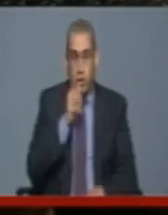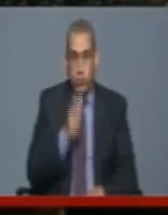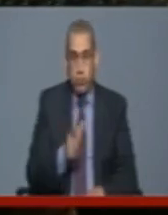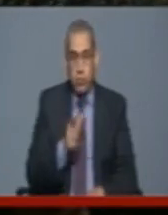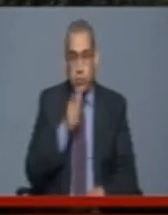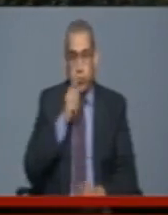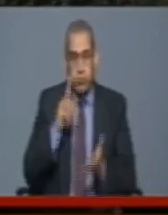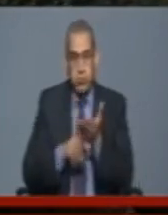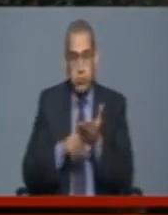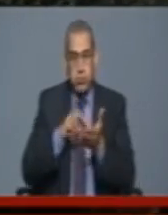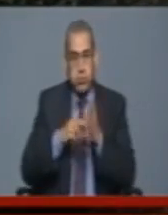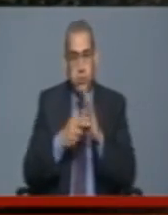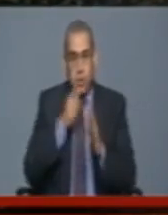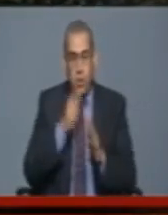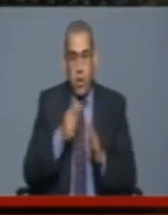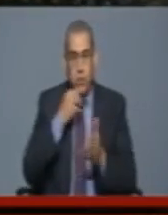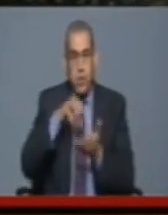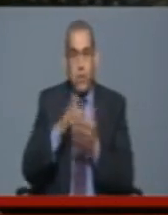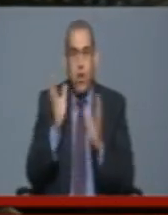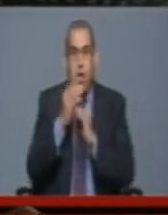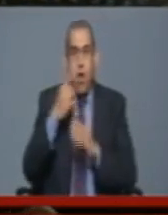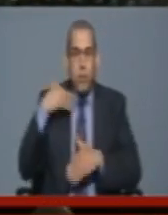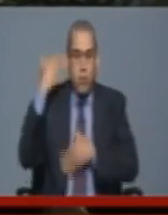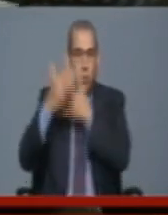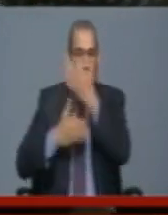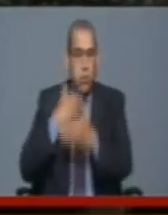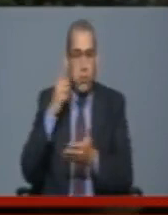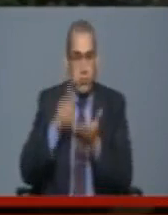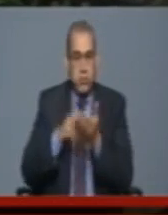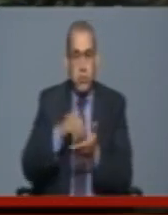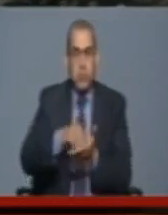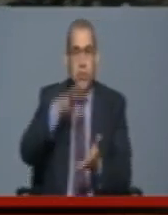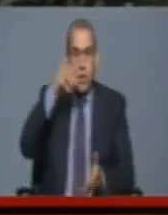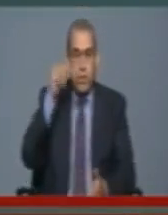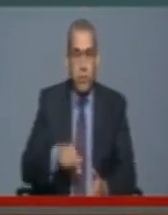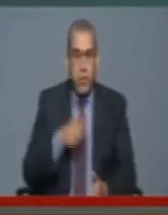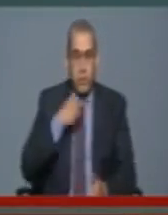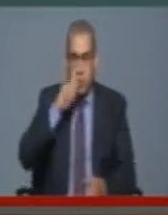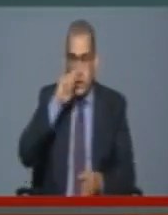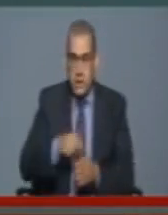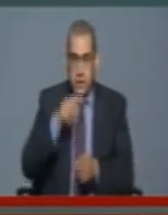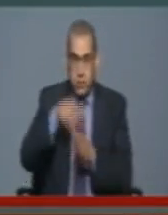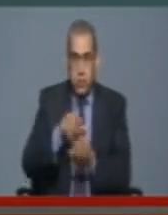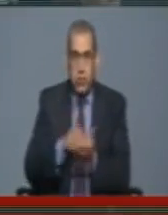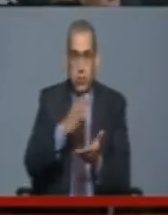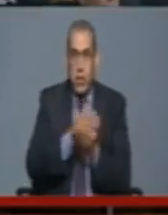كما نتمناها يوما، محررة من بحرها إلى